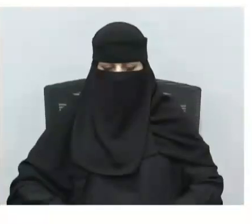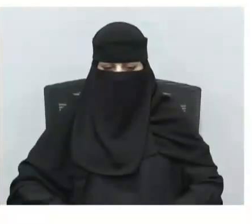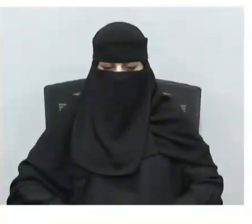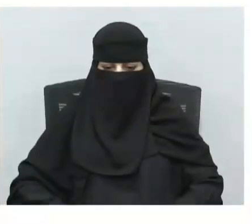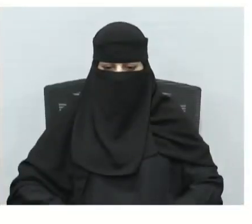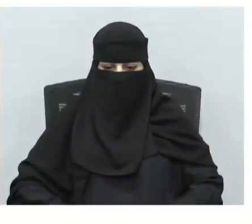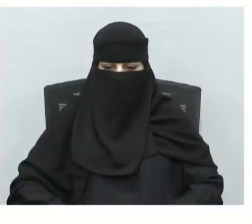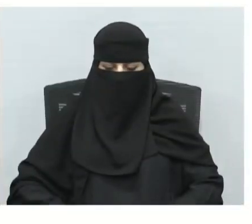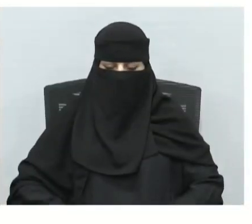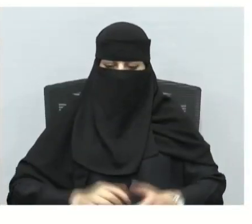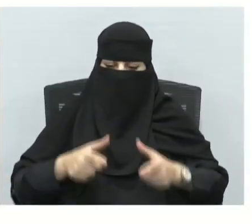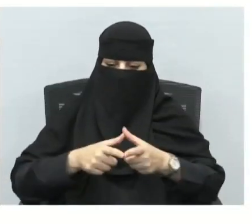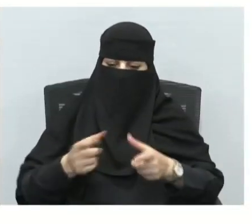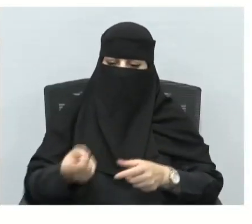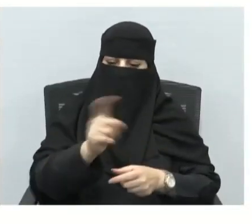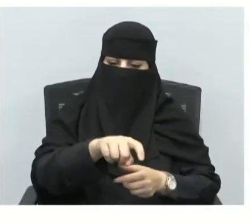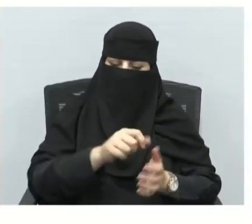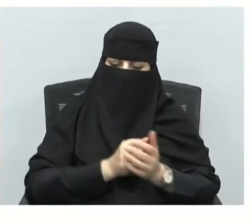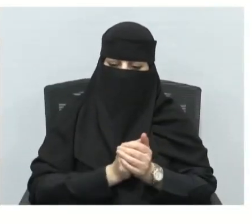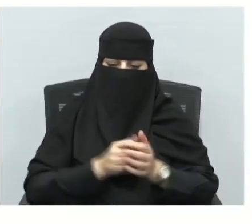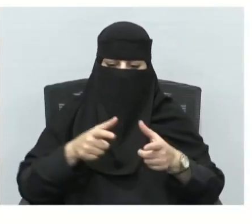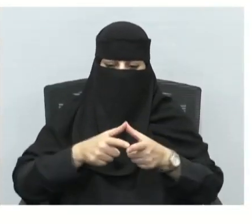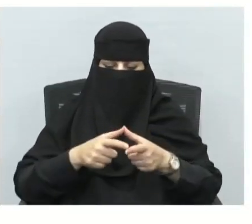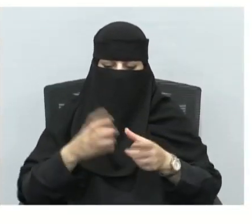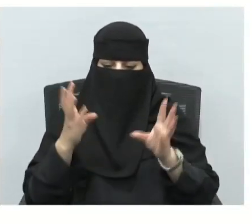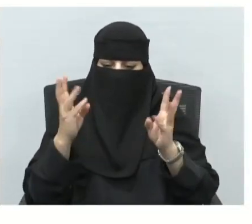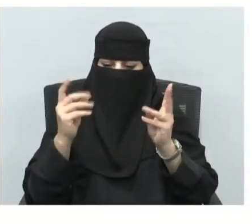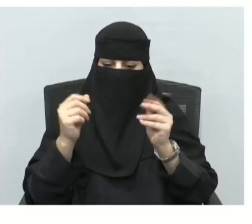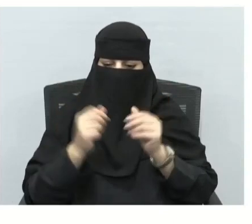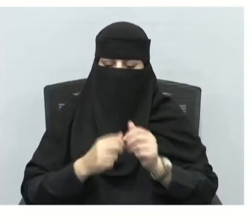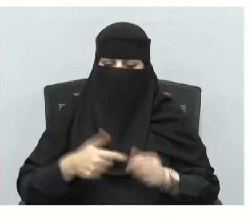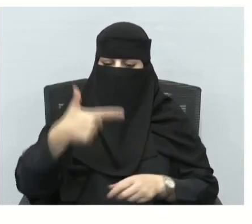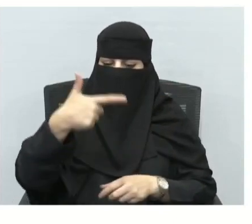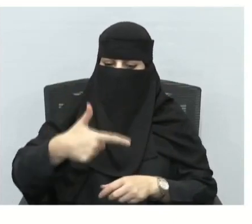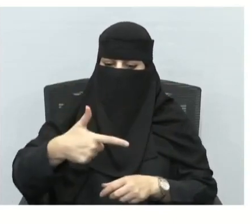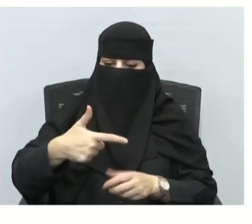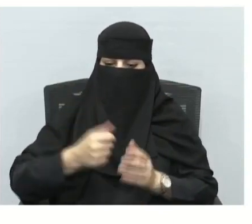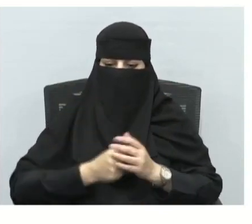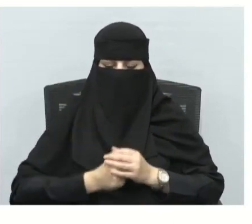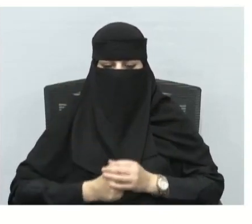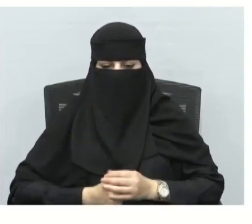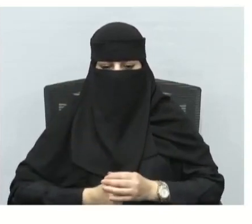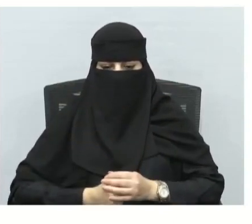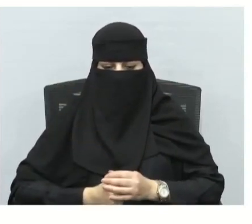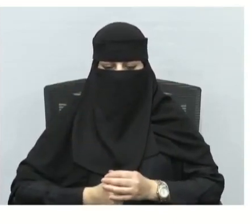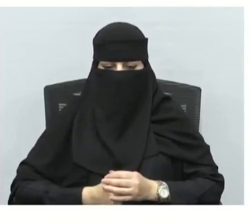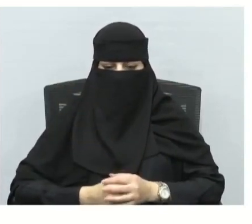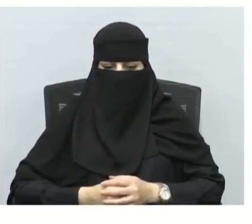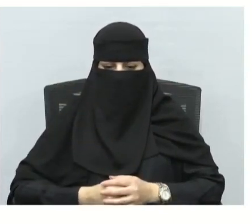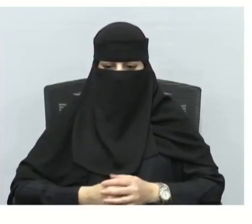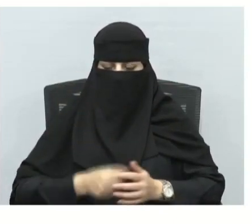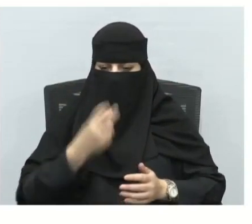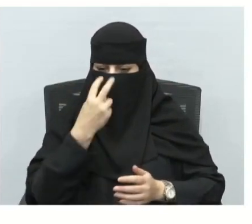يليه المكون الذي يلي وهو المكون رقم رقم اثنين احسنتم